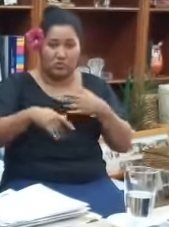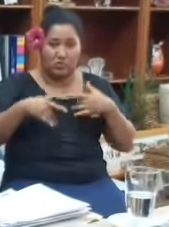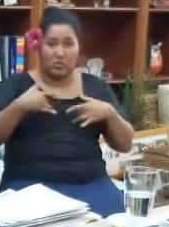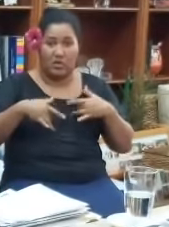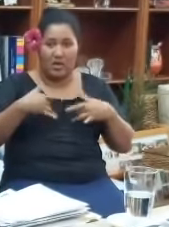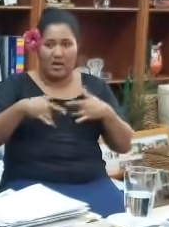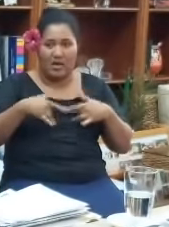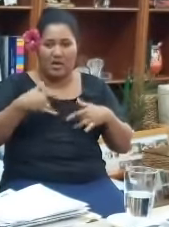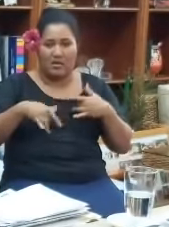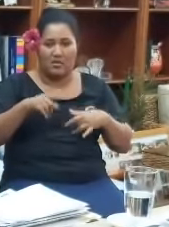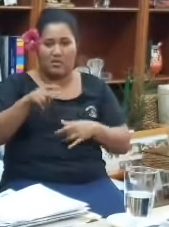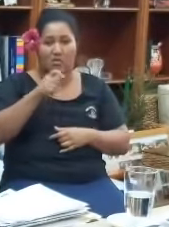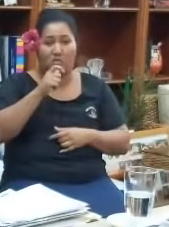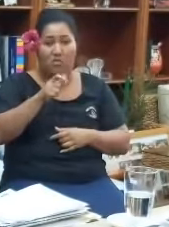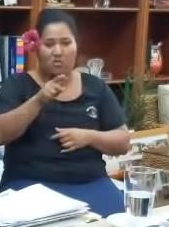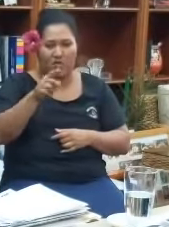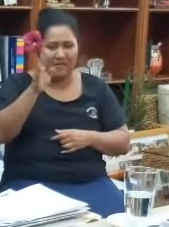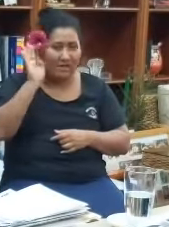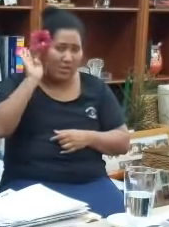o puaye ke falo ngi